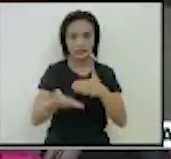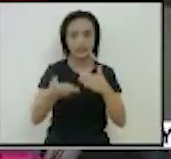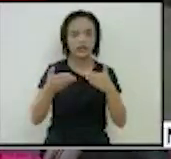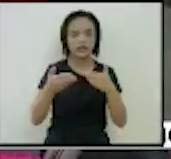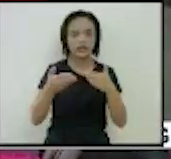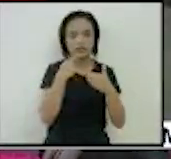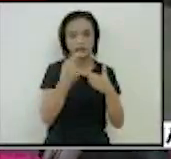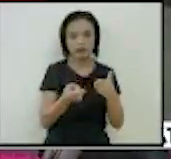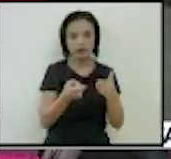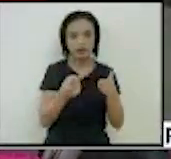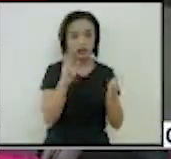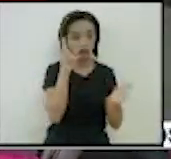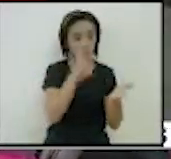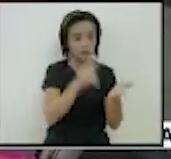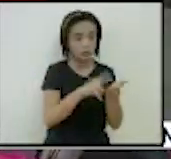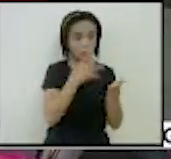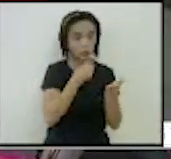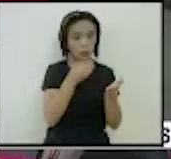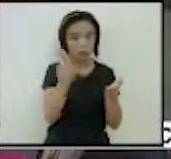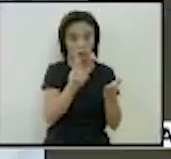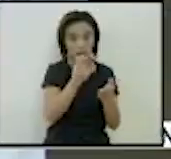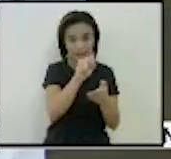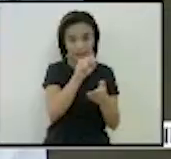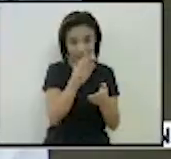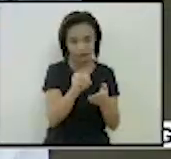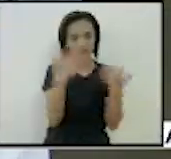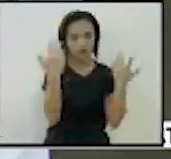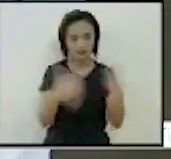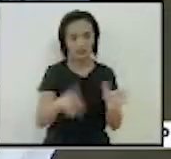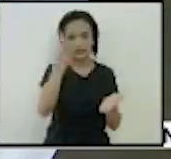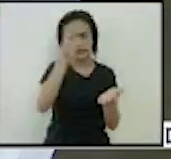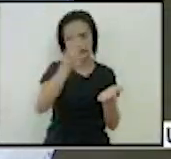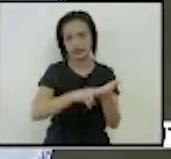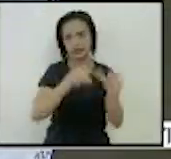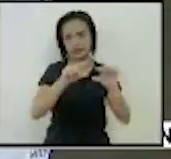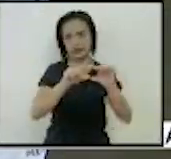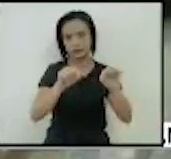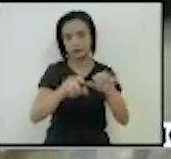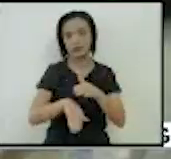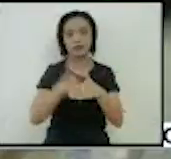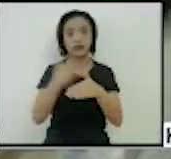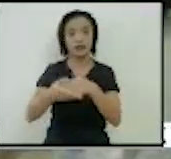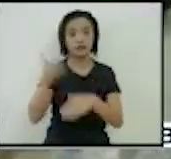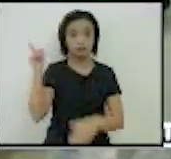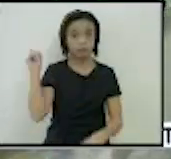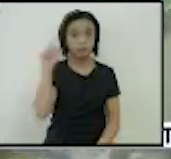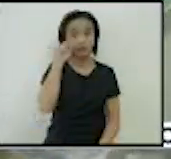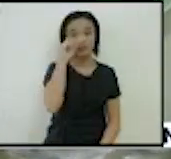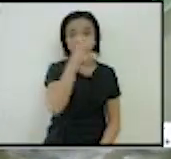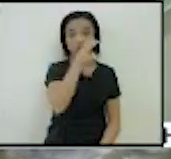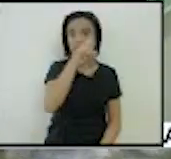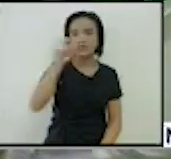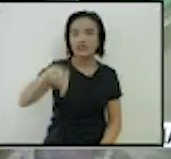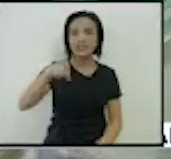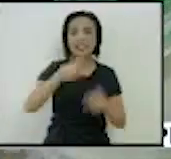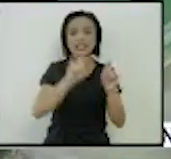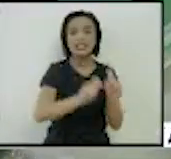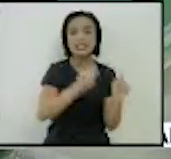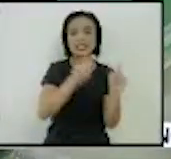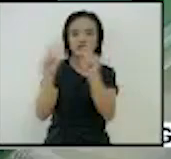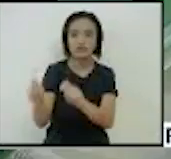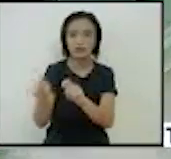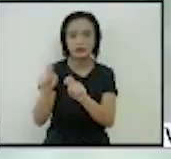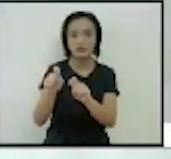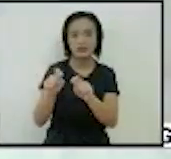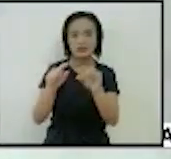subscriber na rehistrado na ang kanyang SIM card. Ang senior citizen na ito, kinailangan pang ilipat ang kanyang SIM card sa ibang